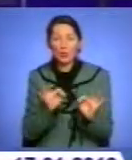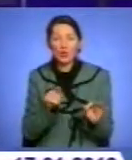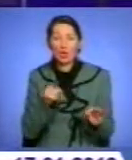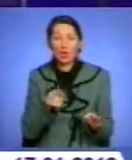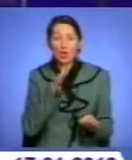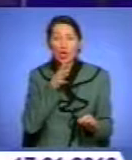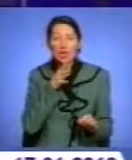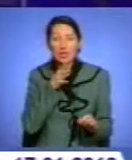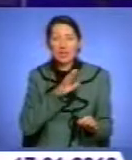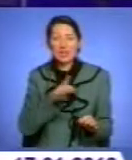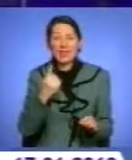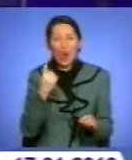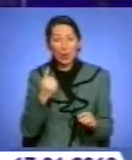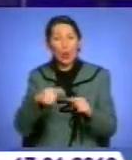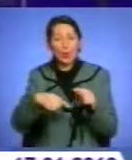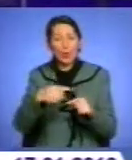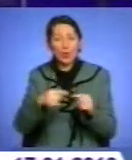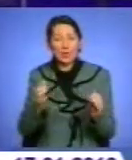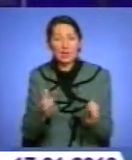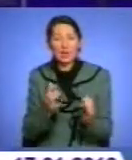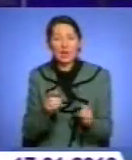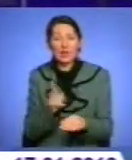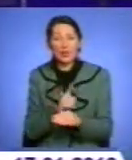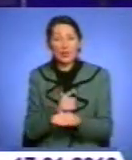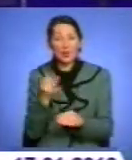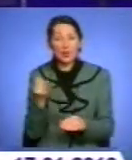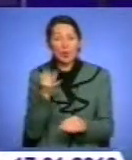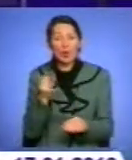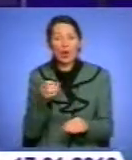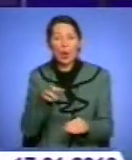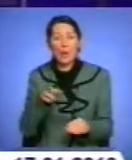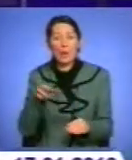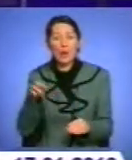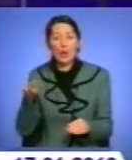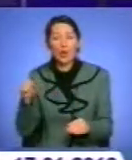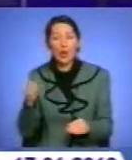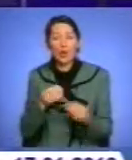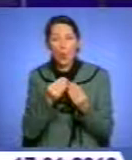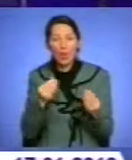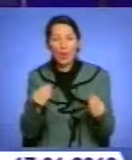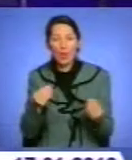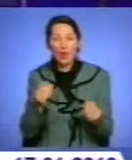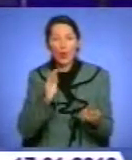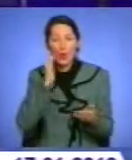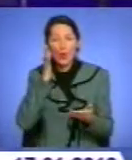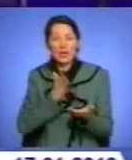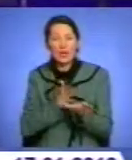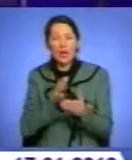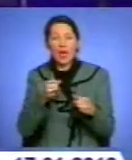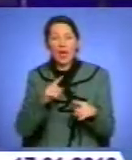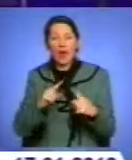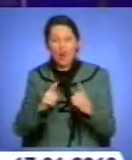той час не одному поколінню. На зберігання Тернопільському історико-меморіальному музею політв'язнів передали унікальні знахідки